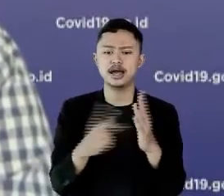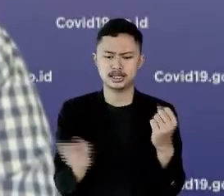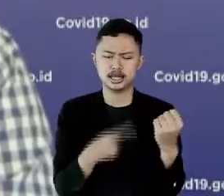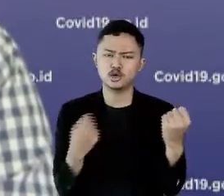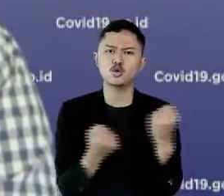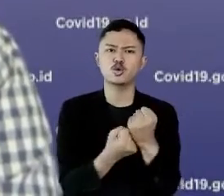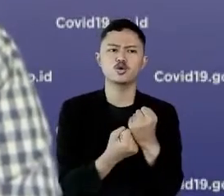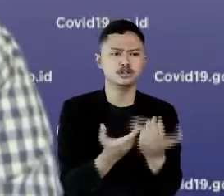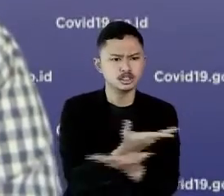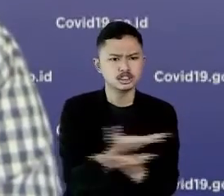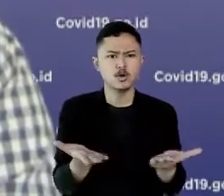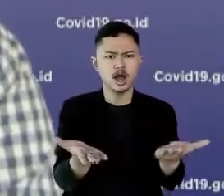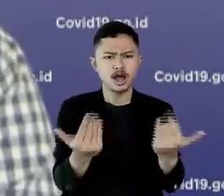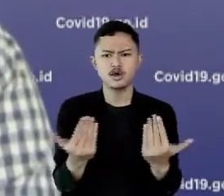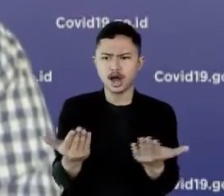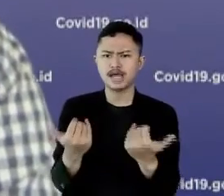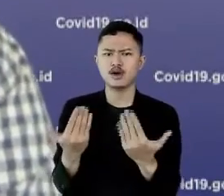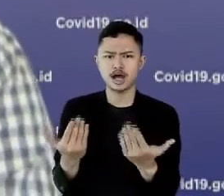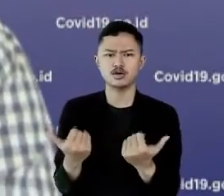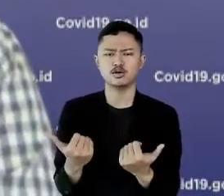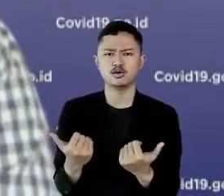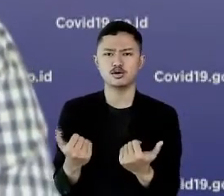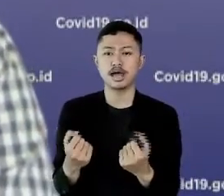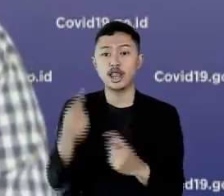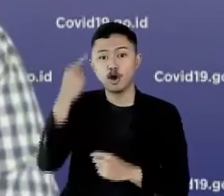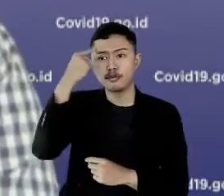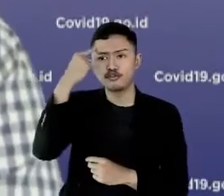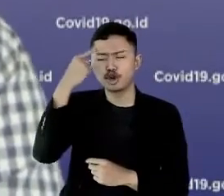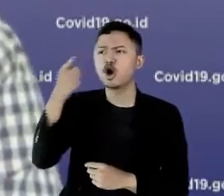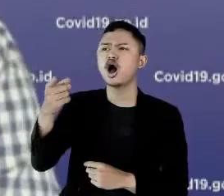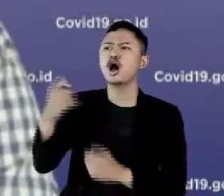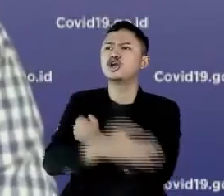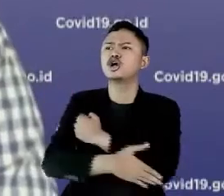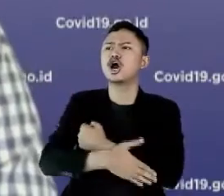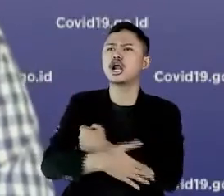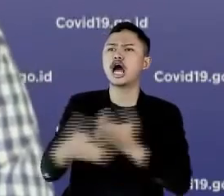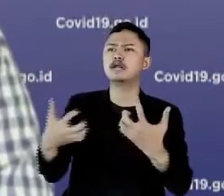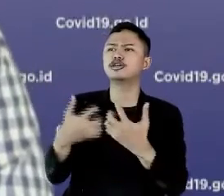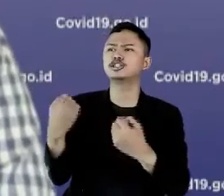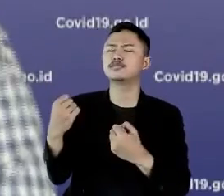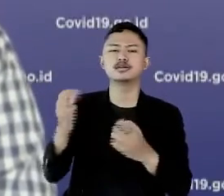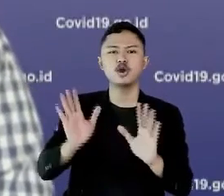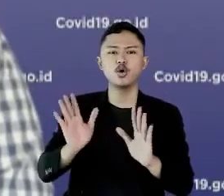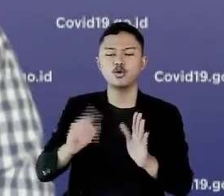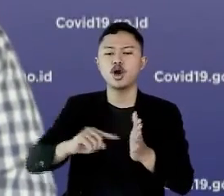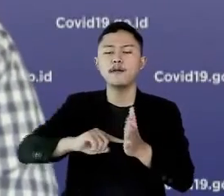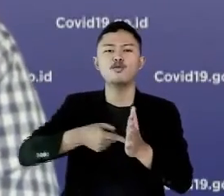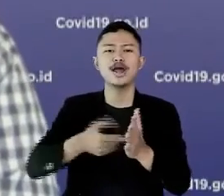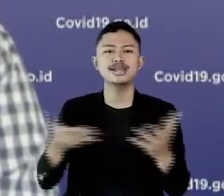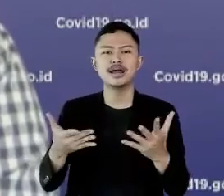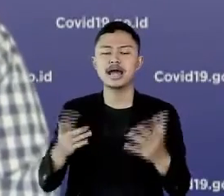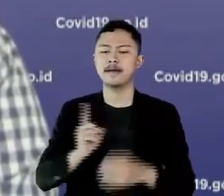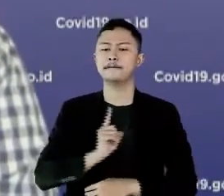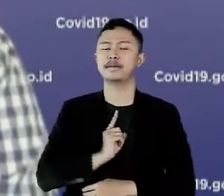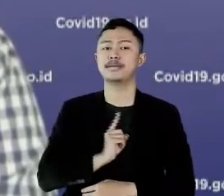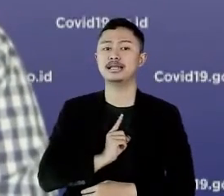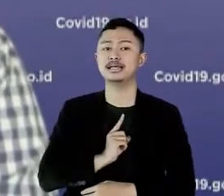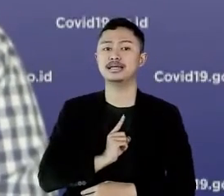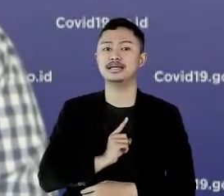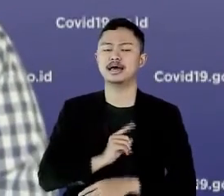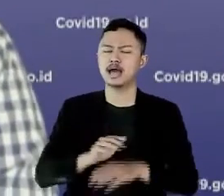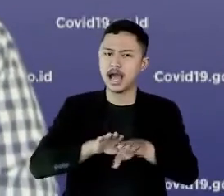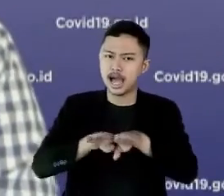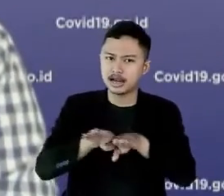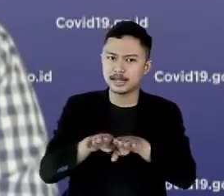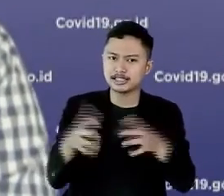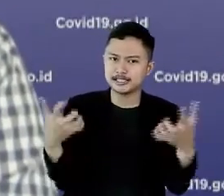itu beradaptasi di tingkat yang kecil-kecil sajalah kita pikirkan. Baik. Ketika saya apa di lingkungan tempat tinggal saya, dan itu mungkin bisa kita bantu